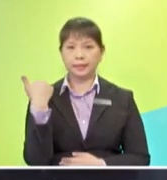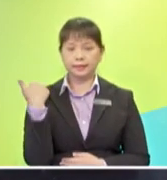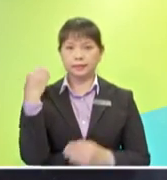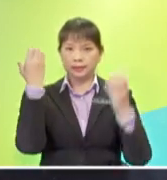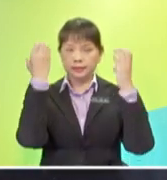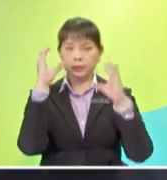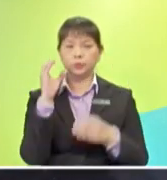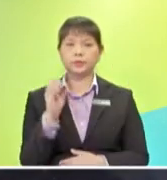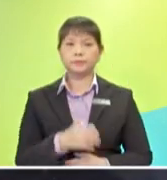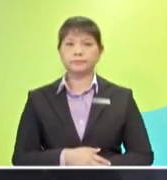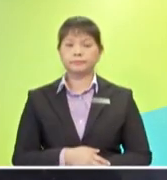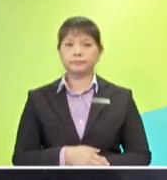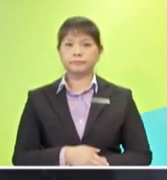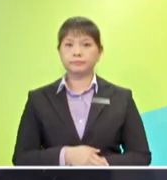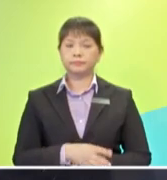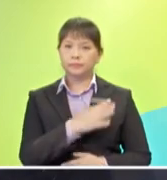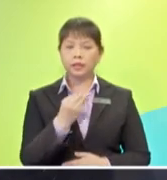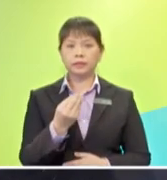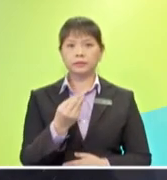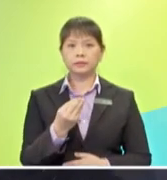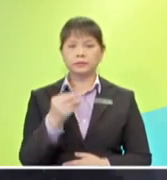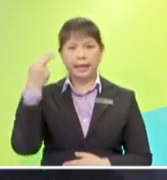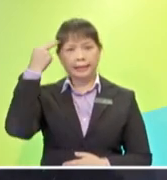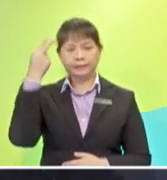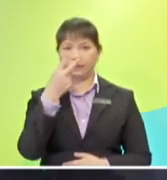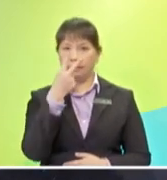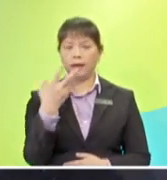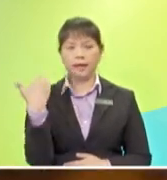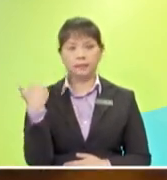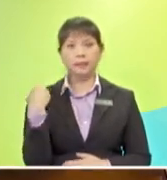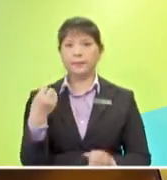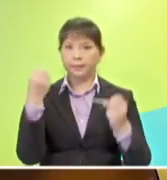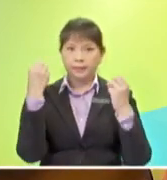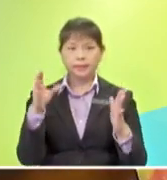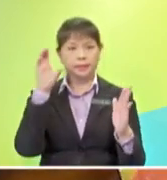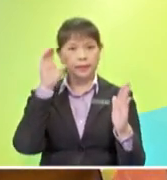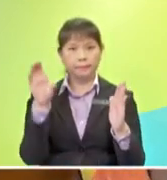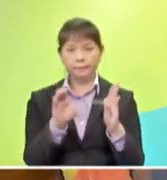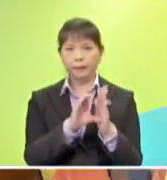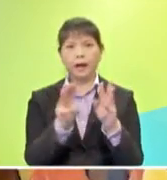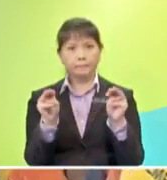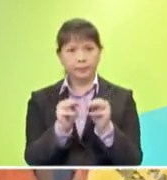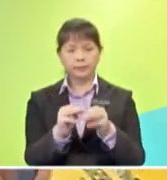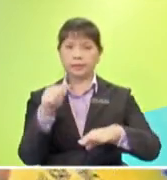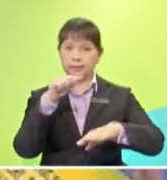nampak di depan saya ini banyak gempa macam dekat sekolah